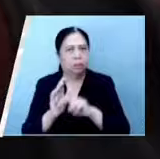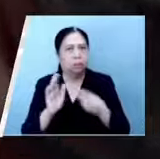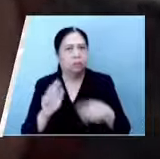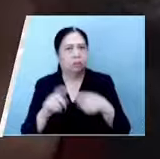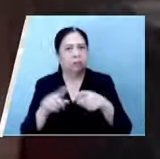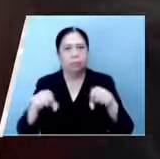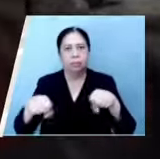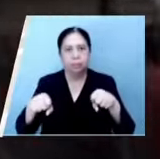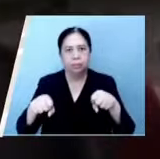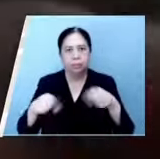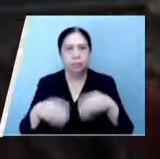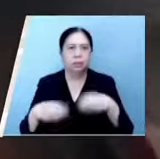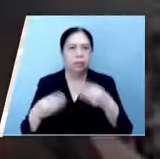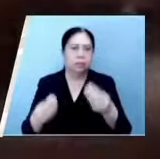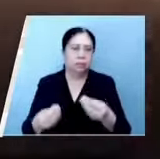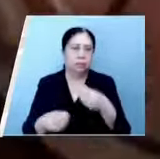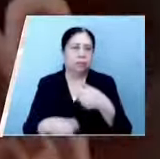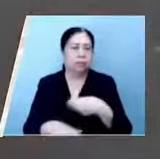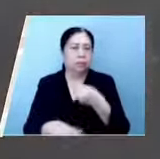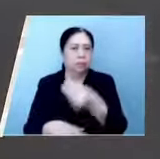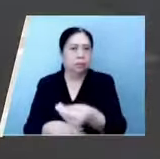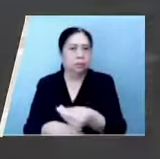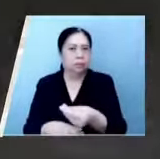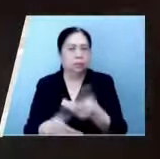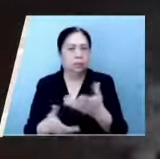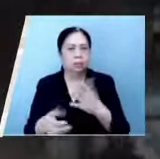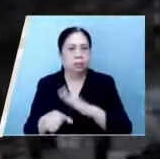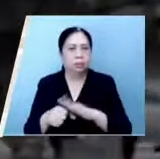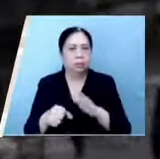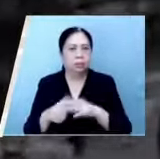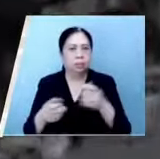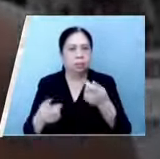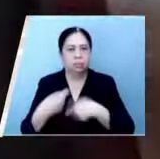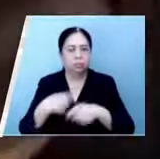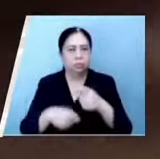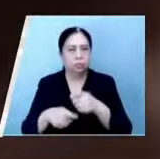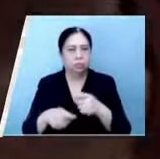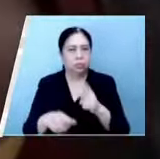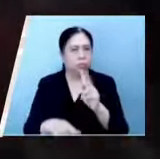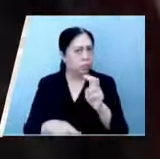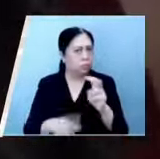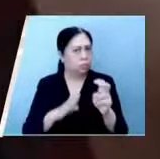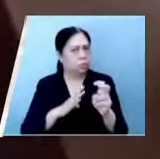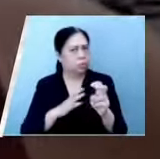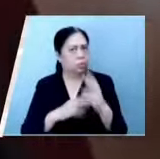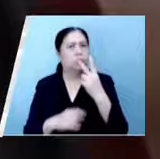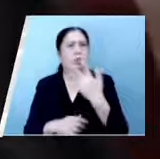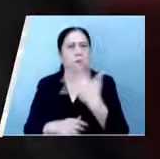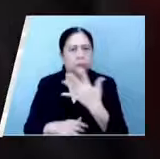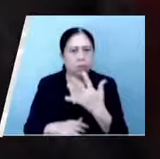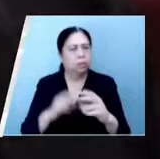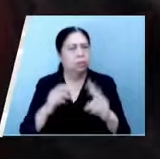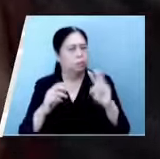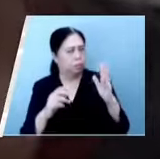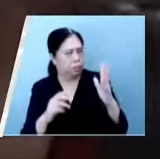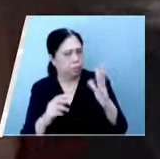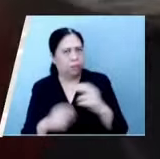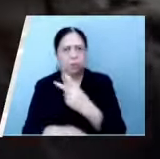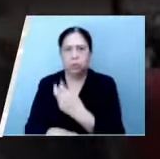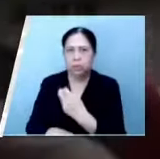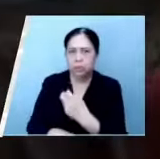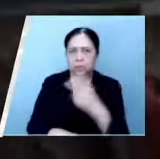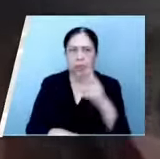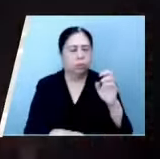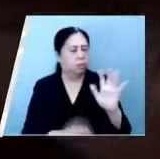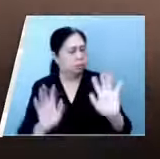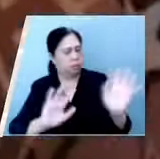nang abutan ng pambayad ng driver, wala siyang sapat na panukli. 200, okay. 250. 200. 250. 200. 250. No, no, I